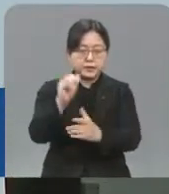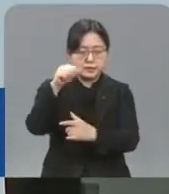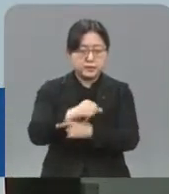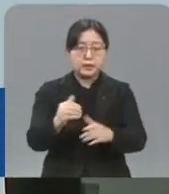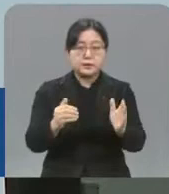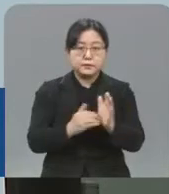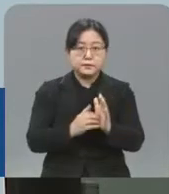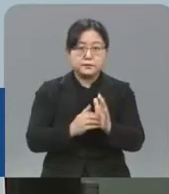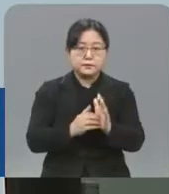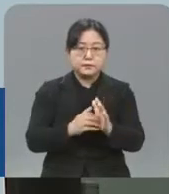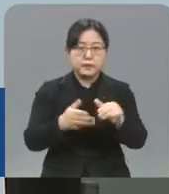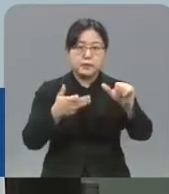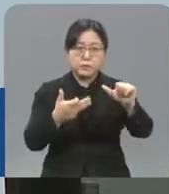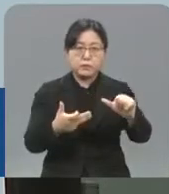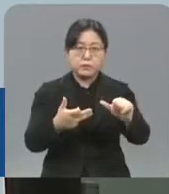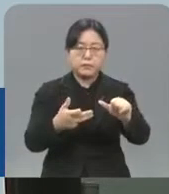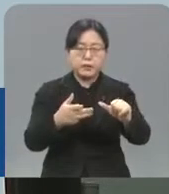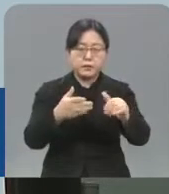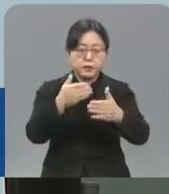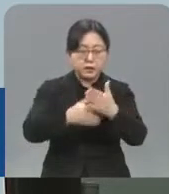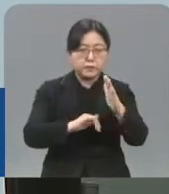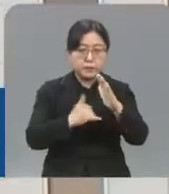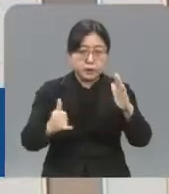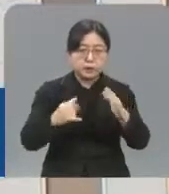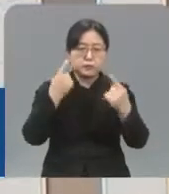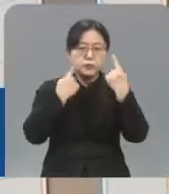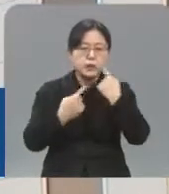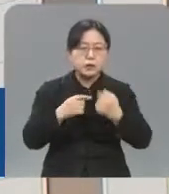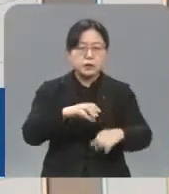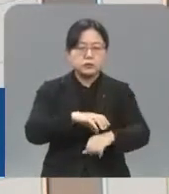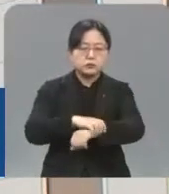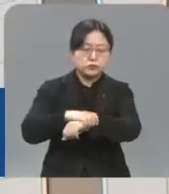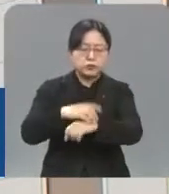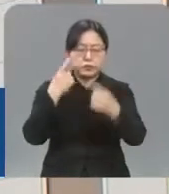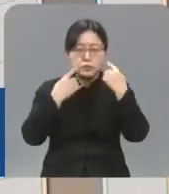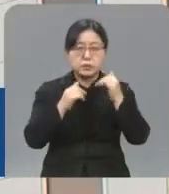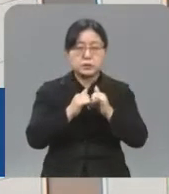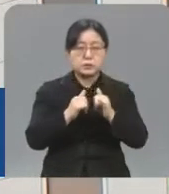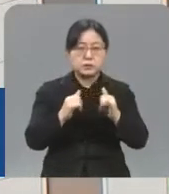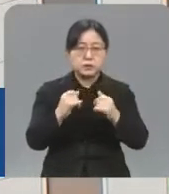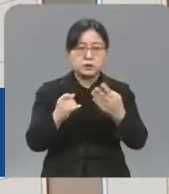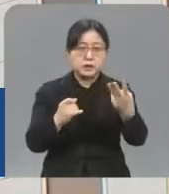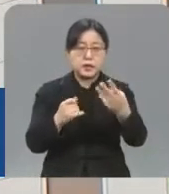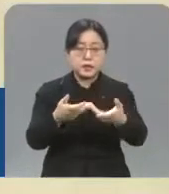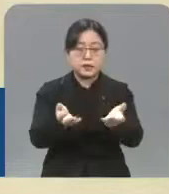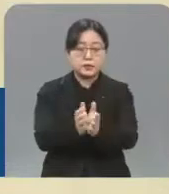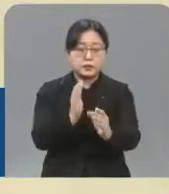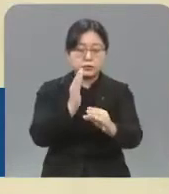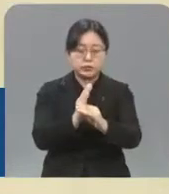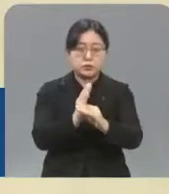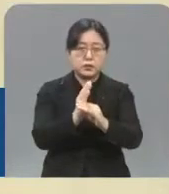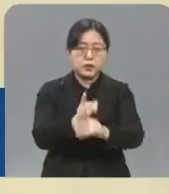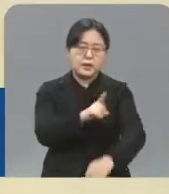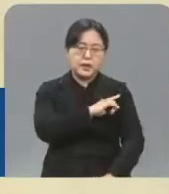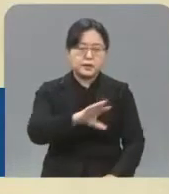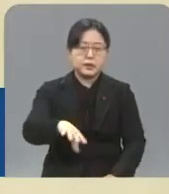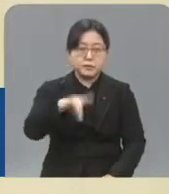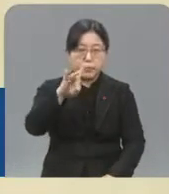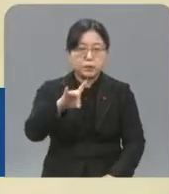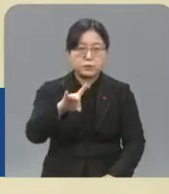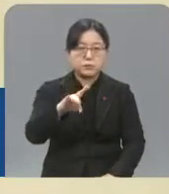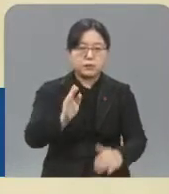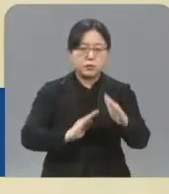승인됐습니다. 이는 5.18 유족회와 부상자회, 구속 부상자회 등 5월 세 단체 중 가장 먼저